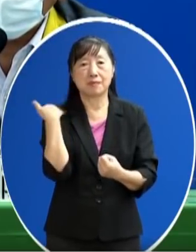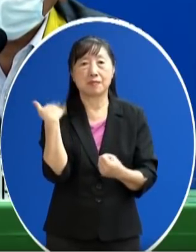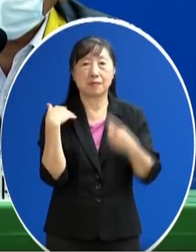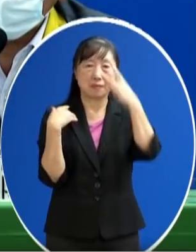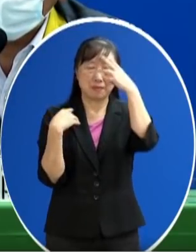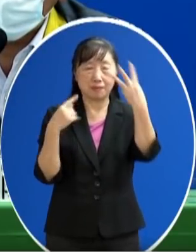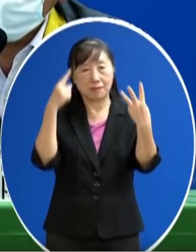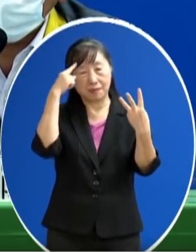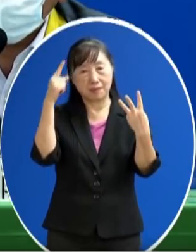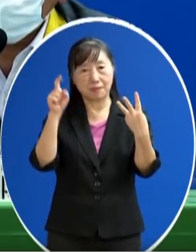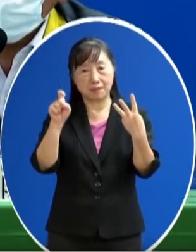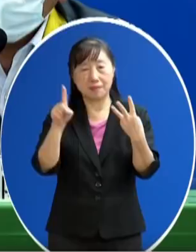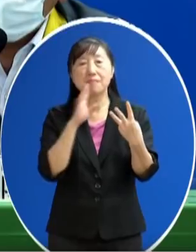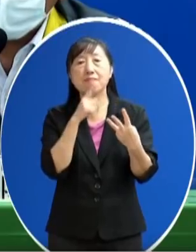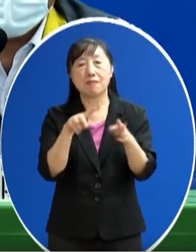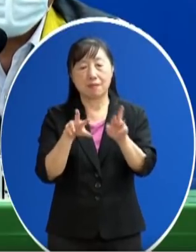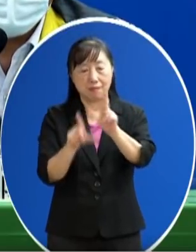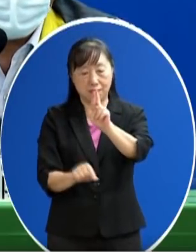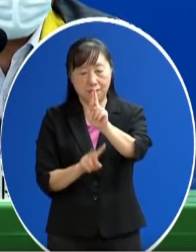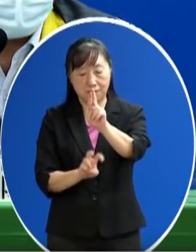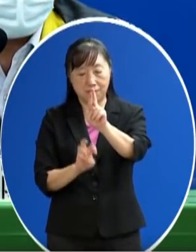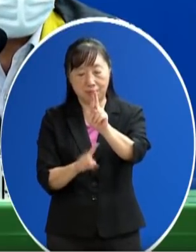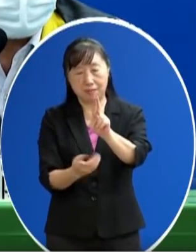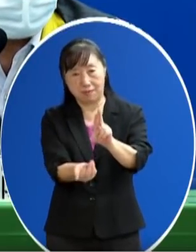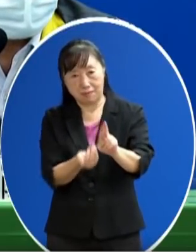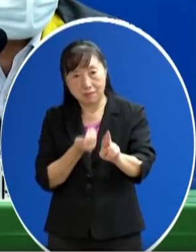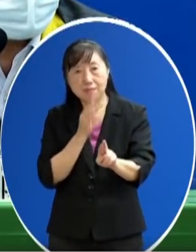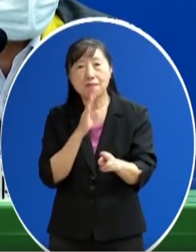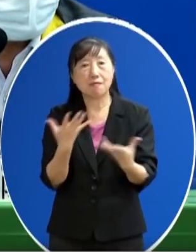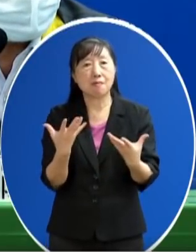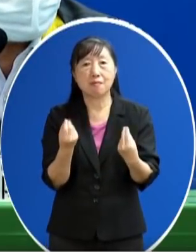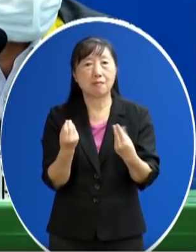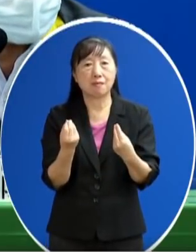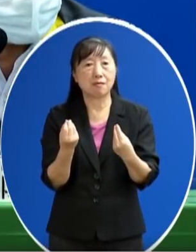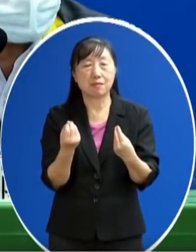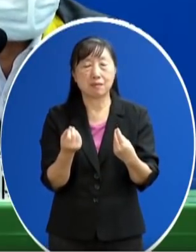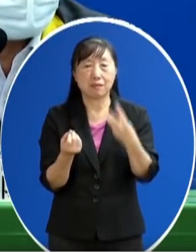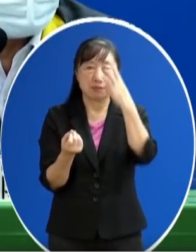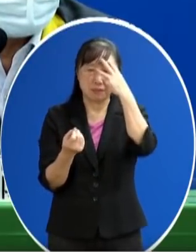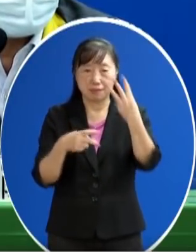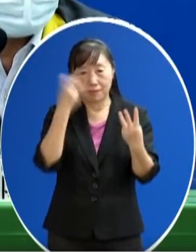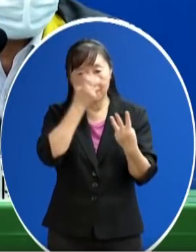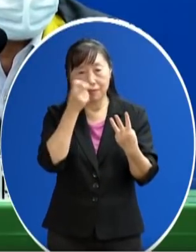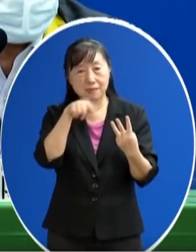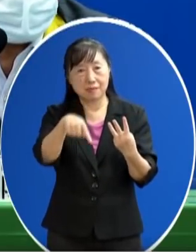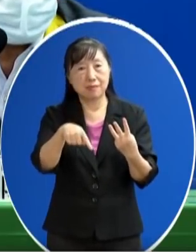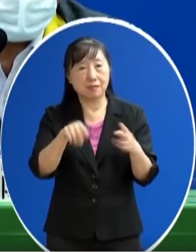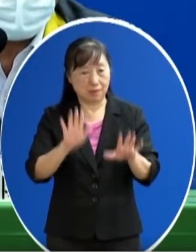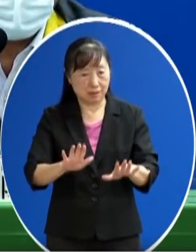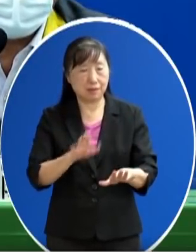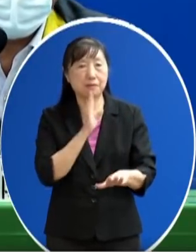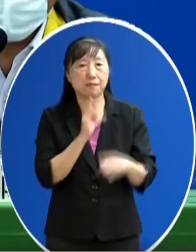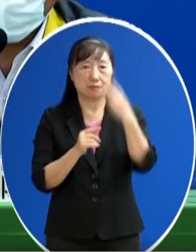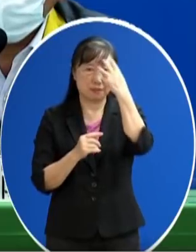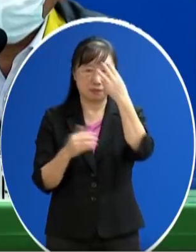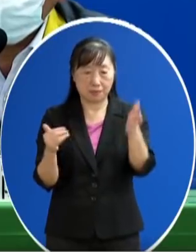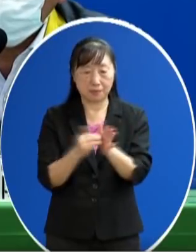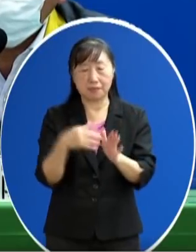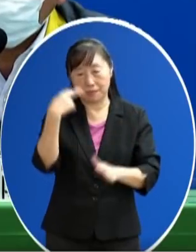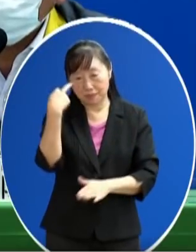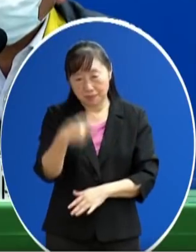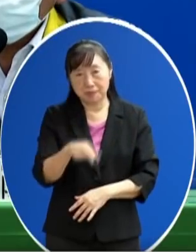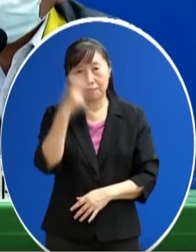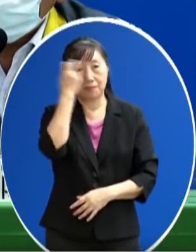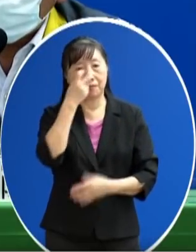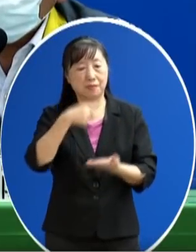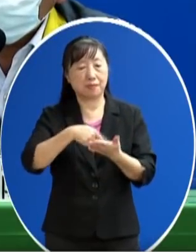在12月31日以前并没有三天要采检，但我们现在3天完之后也要再